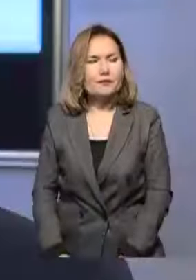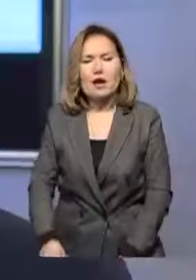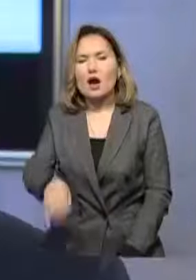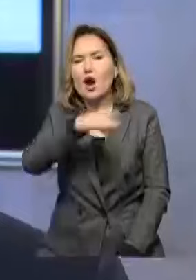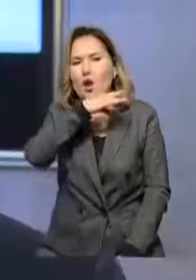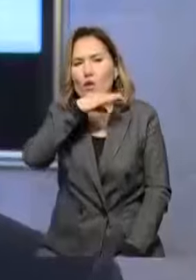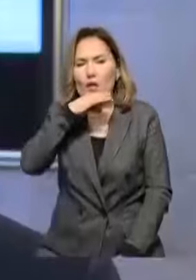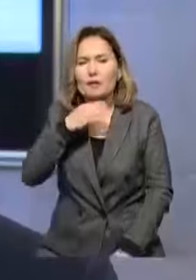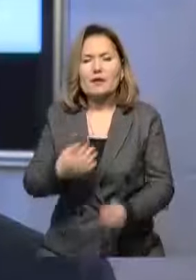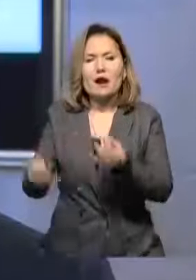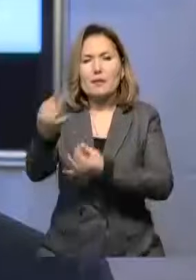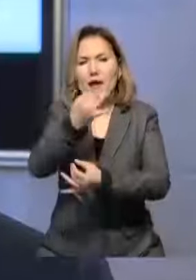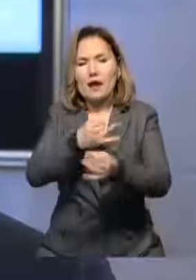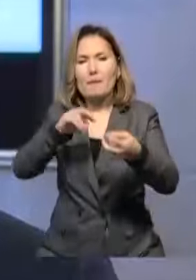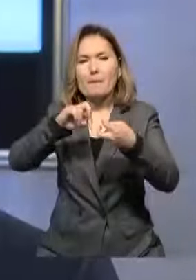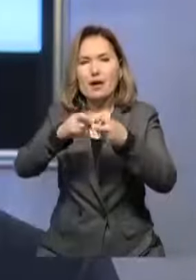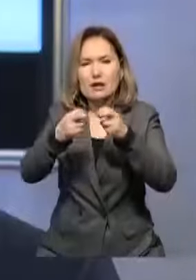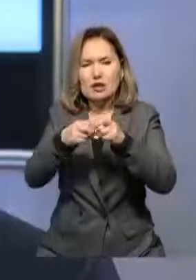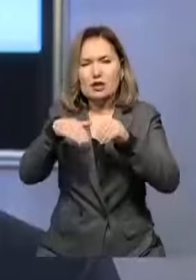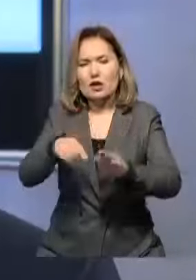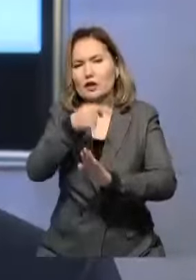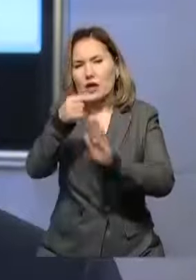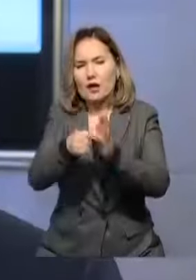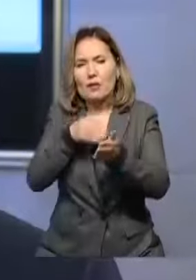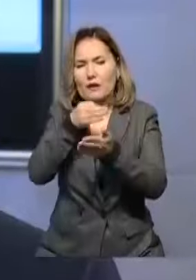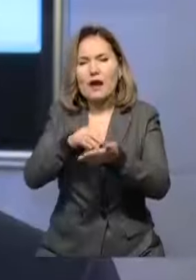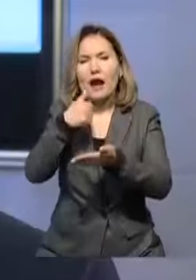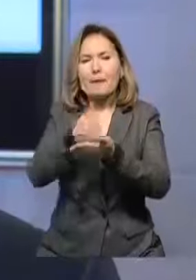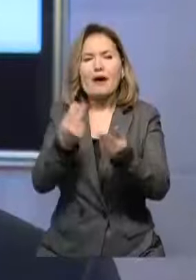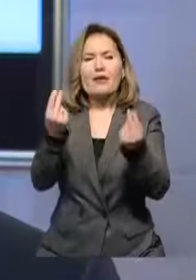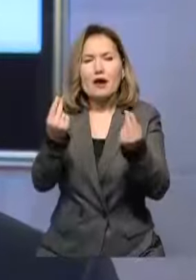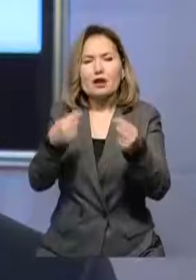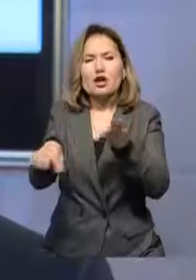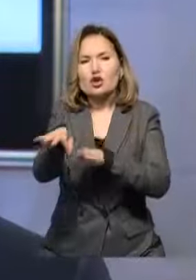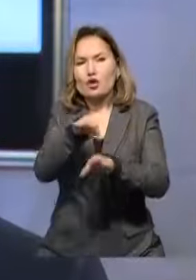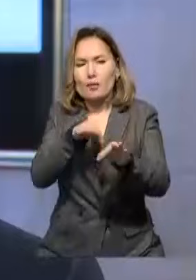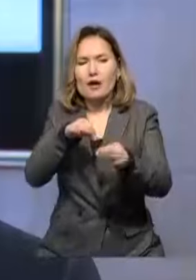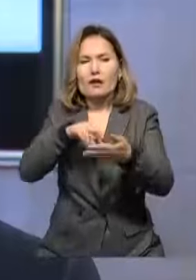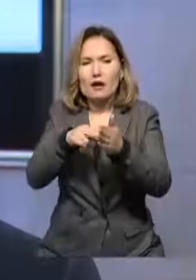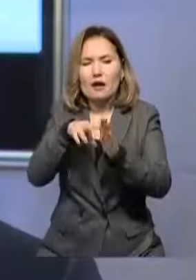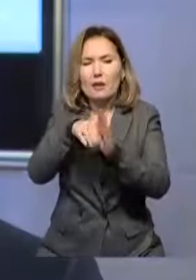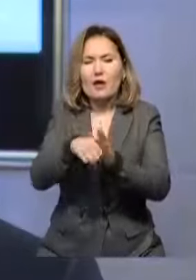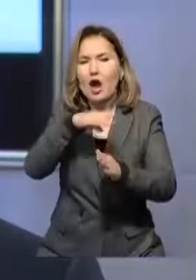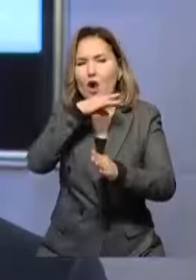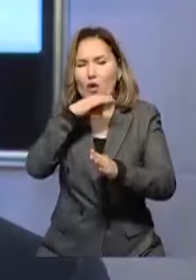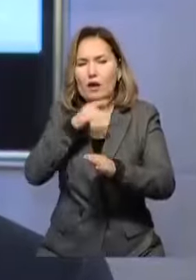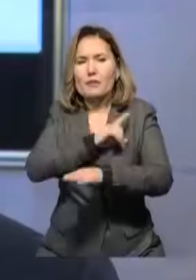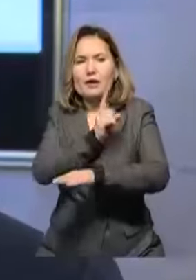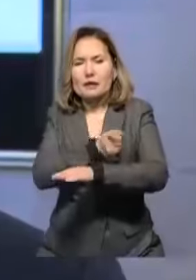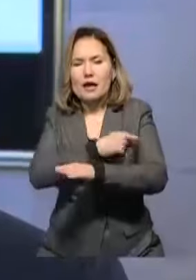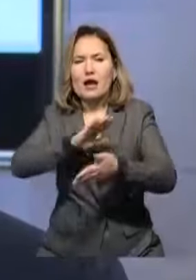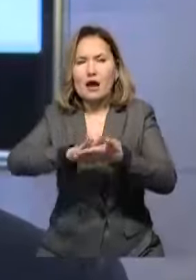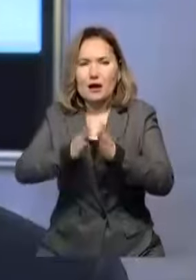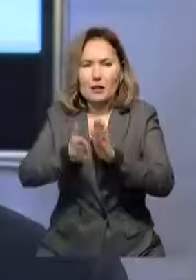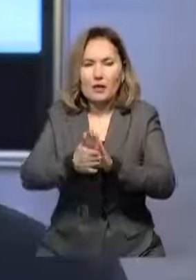Көптен бері талқыланып келе жатқан мәселелердің басын ашып алдық. Бастысы инвестициялық жобалар бар. Көптеген әлеуеті зор